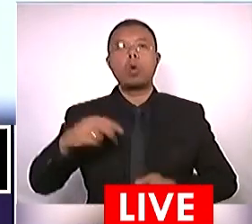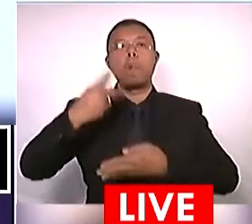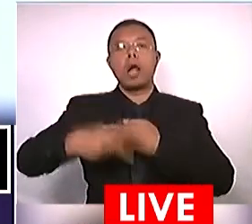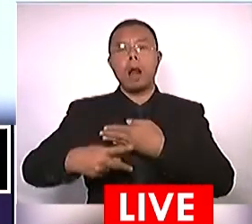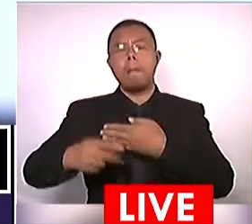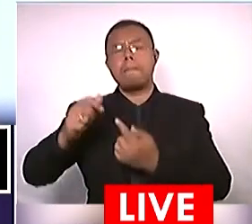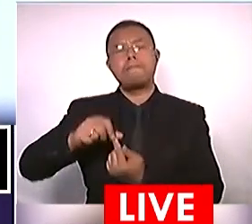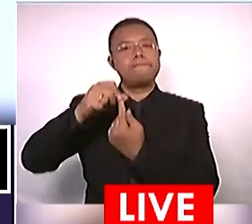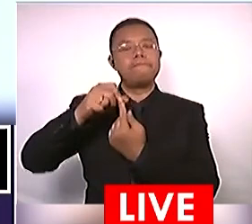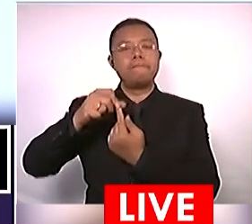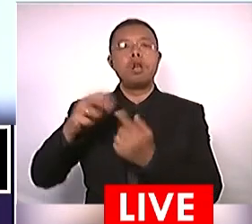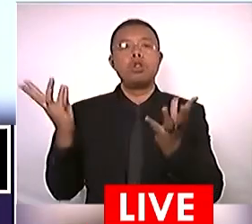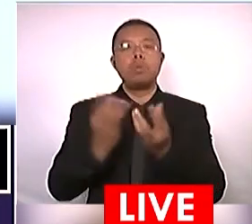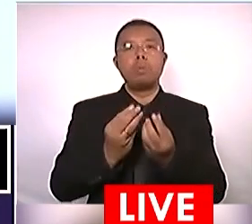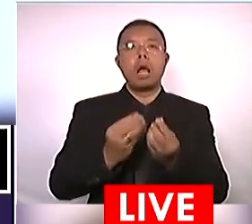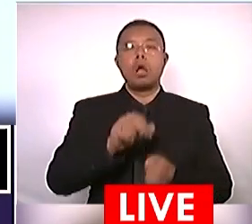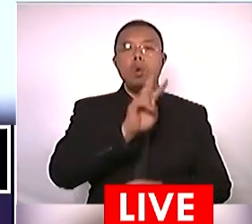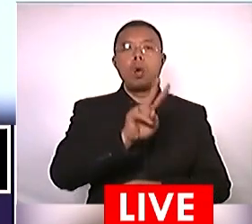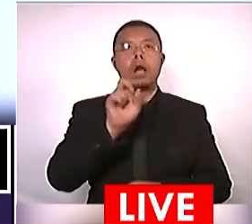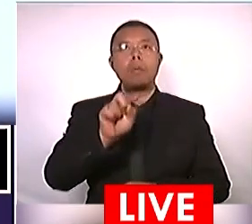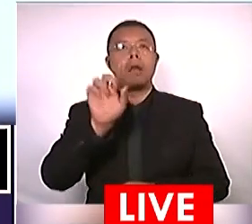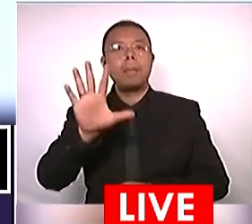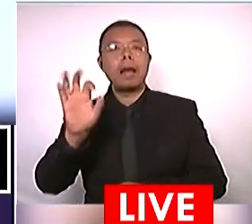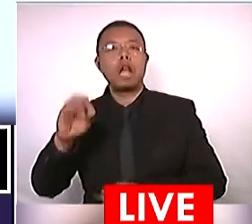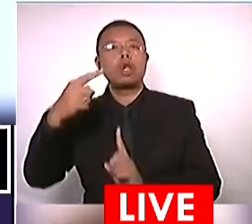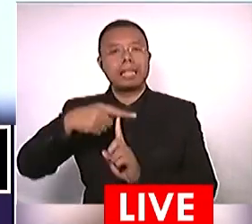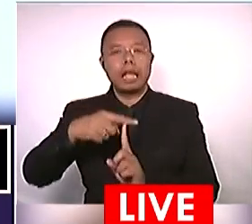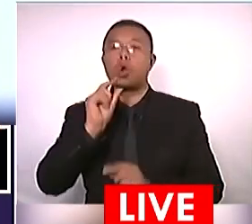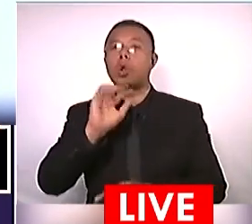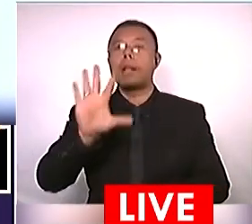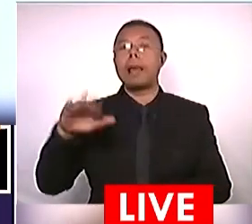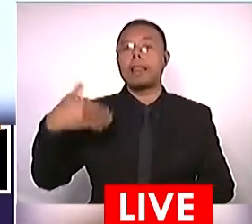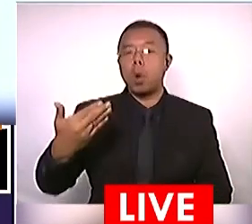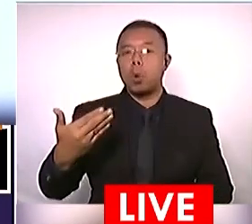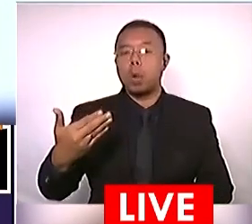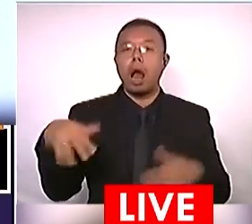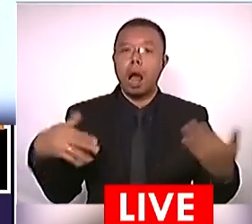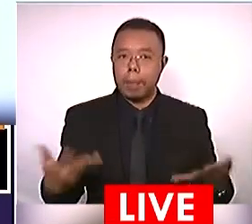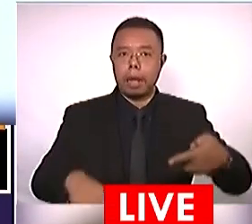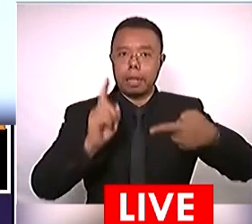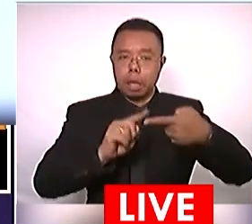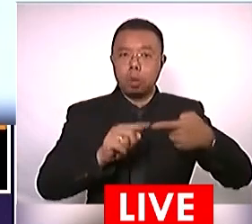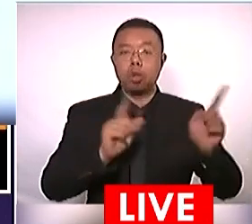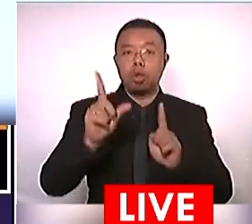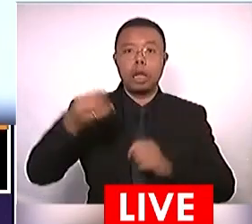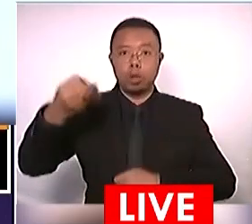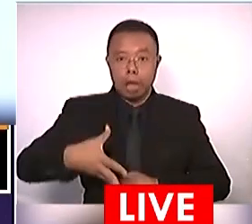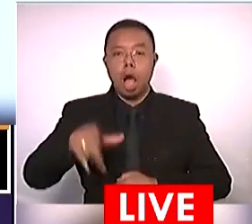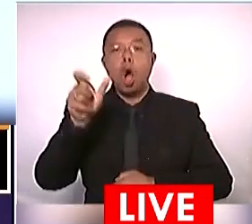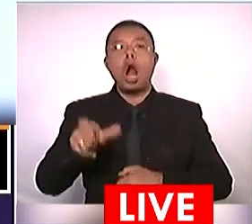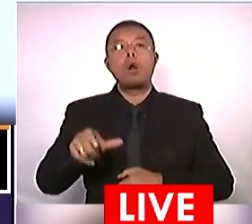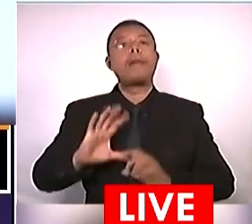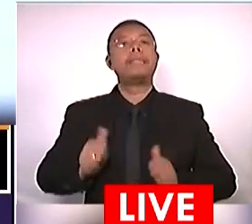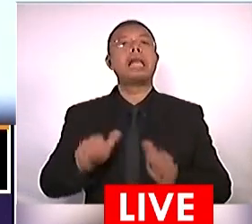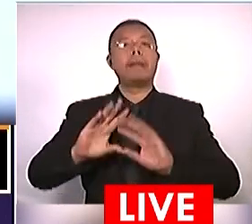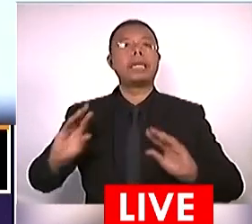unggulan senilai r500 triliun sel 5 tahun yaitu juta lapangan